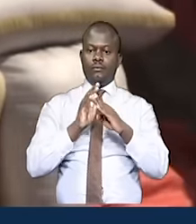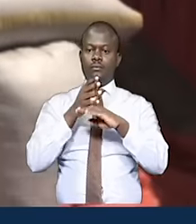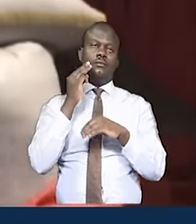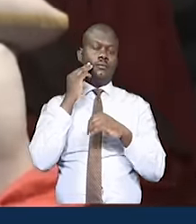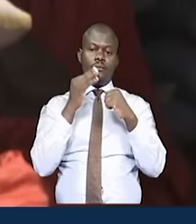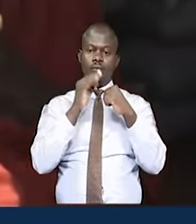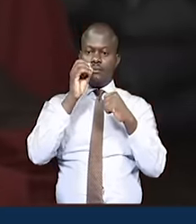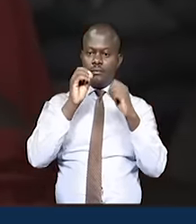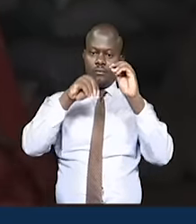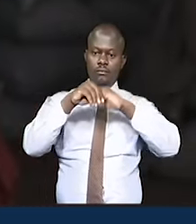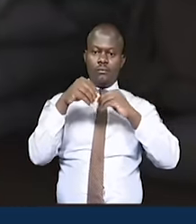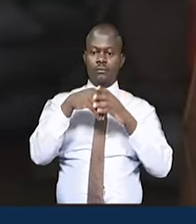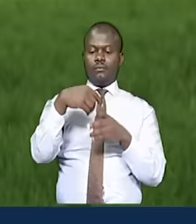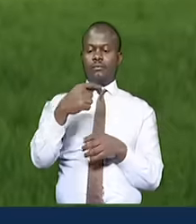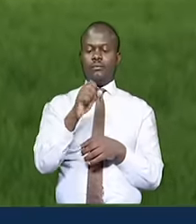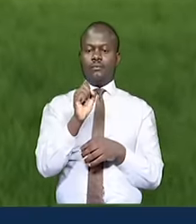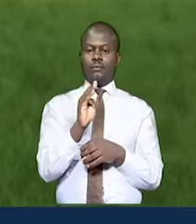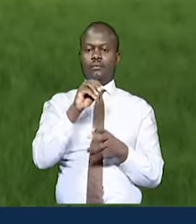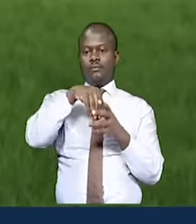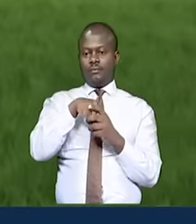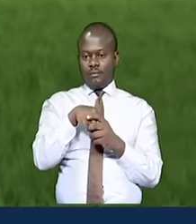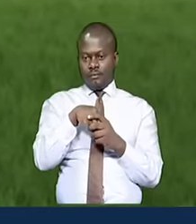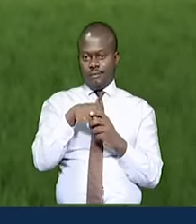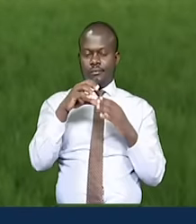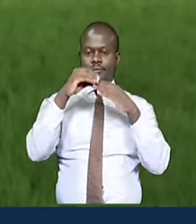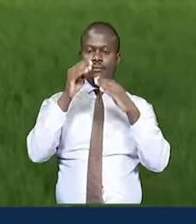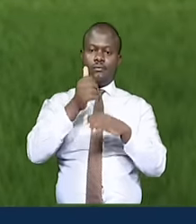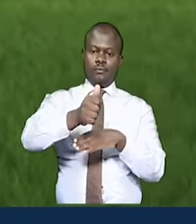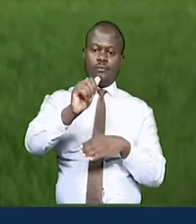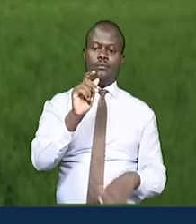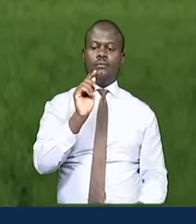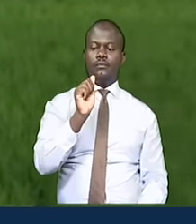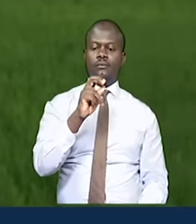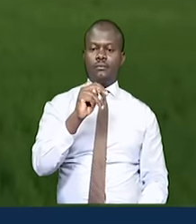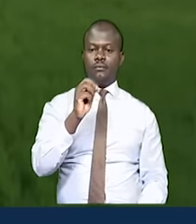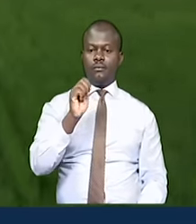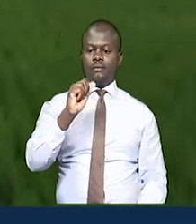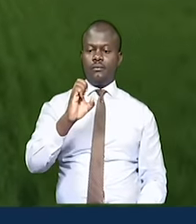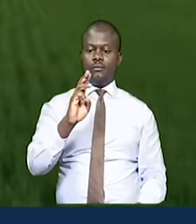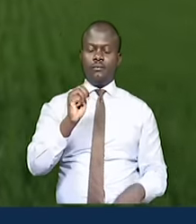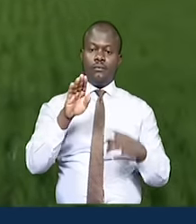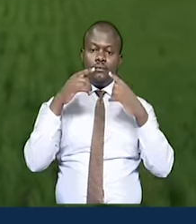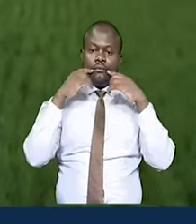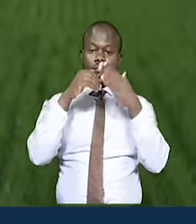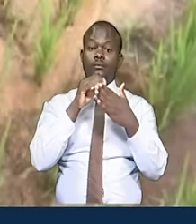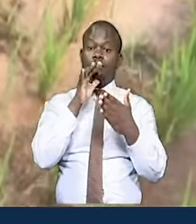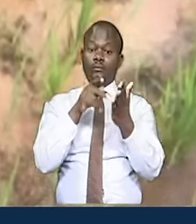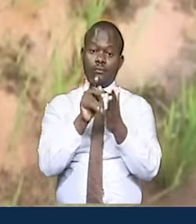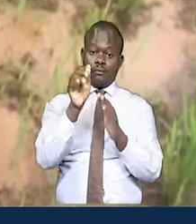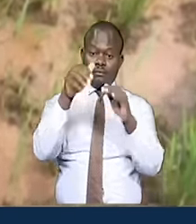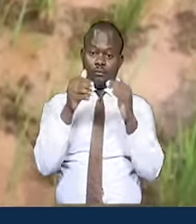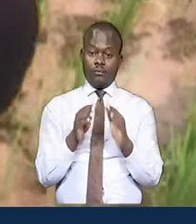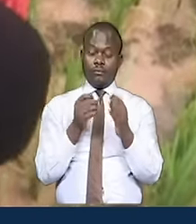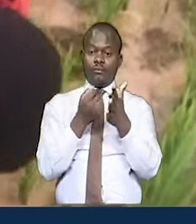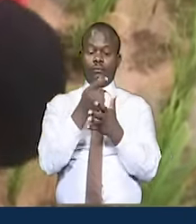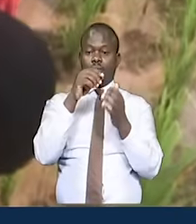80% by'umusaruro w'umuceri muri Gatsibo rubabereyemo umuyobozi warwo Kanyamacumbi Frederic asobanura ko gutinda kwishyura aba bahinzi byatewe